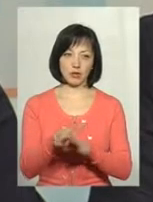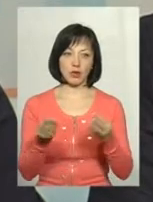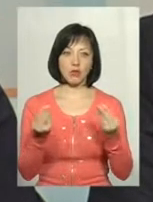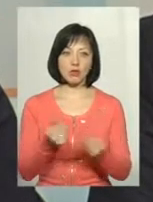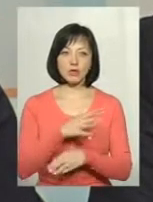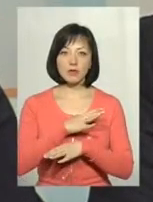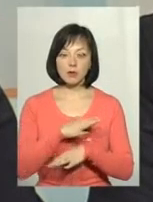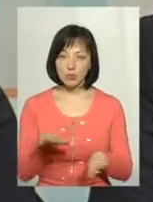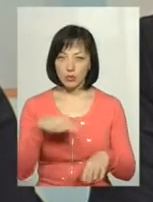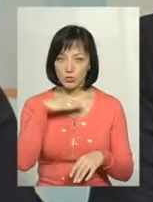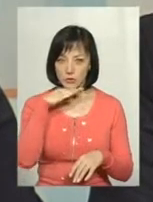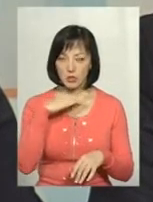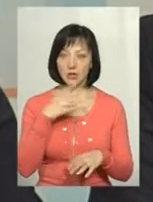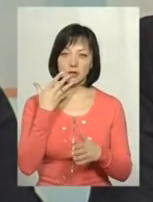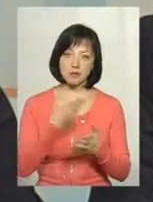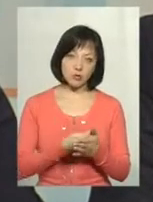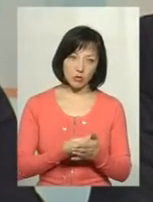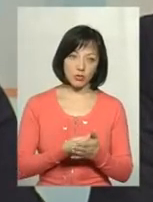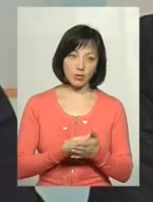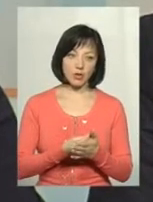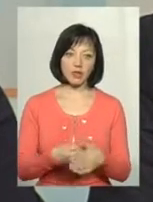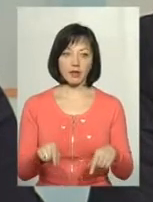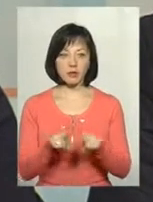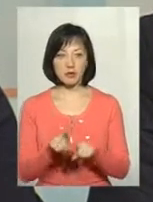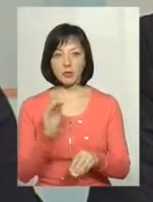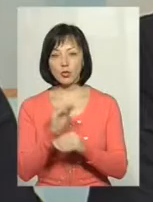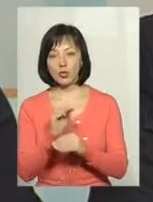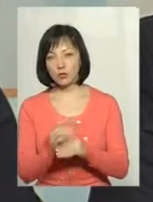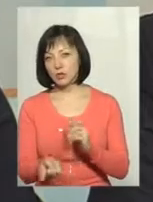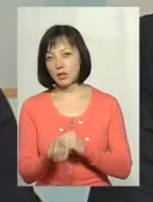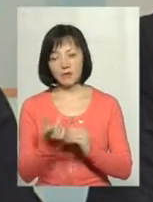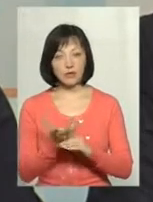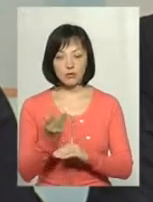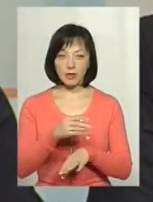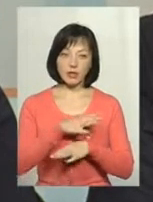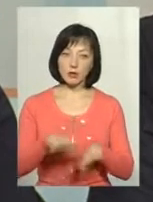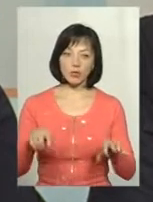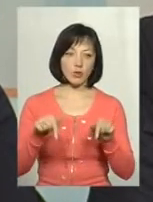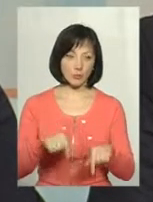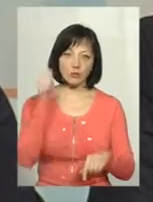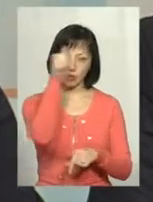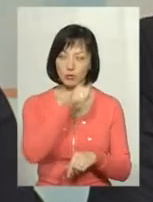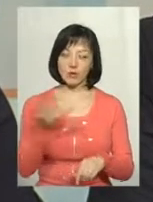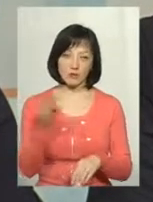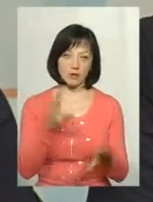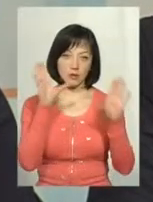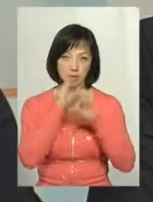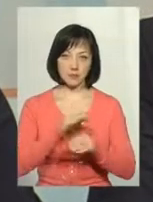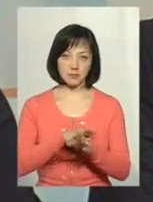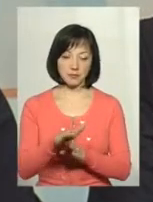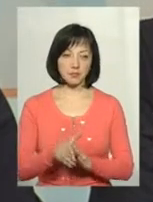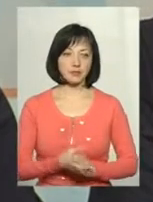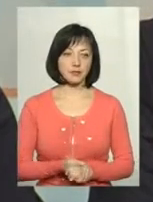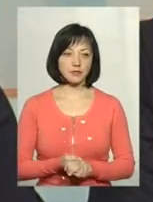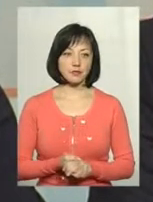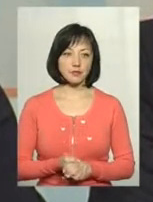не було достатньо, своїх, так само додаткових джерел фінансування не було, а в цьому році ми це все реалізували. Зрозуміло, так